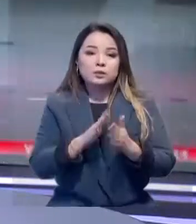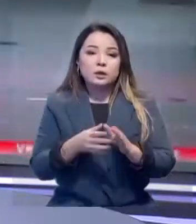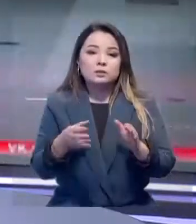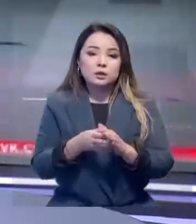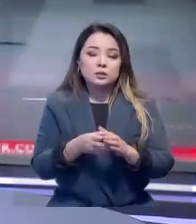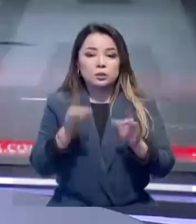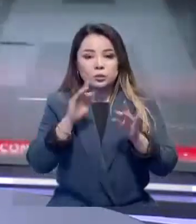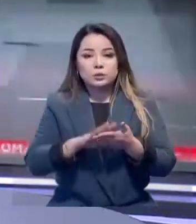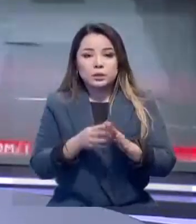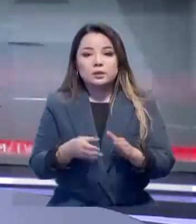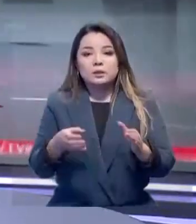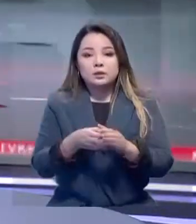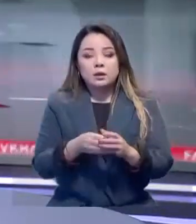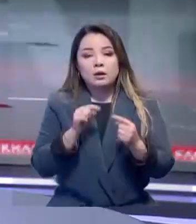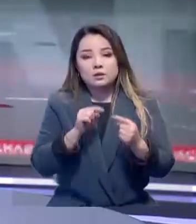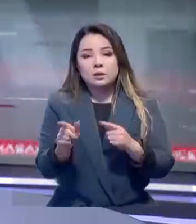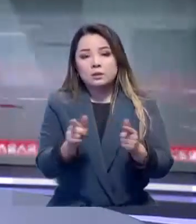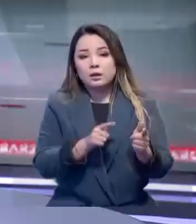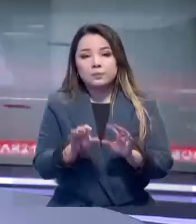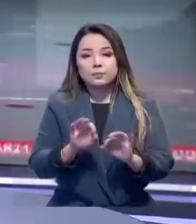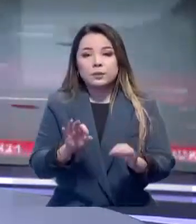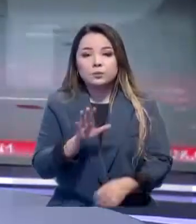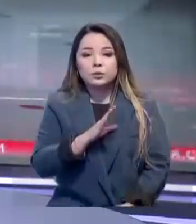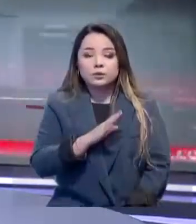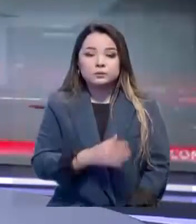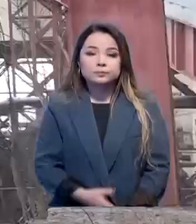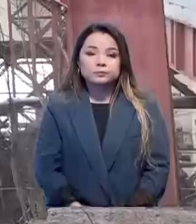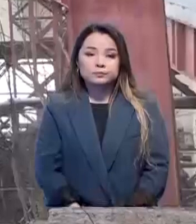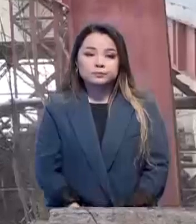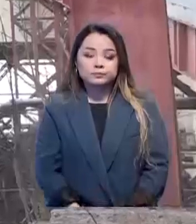болатын төтенше жағдайларға қарсы дайындығы пысықталды.